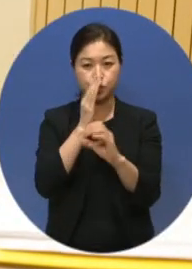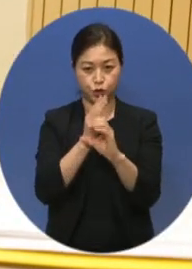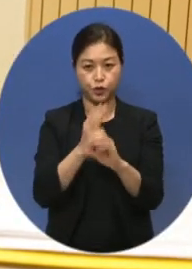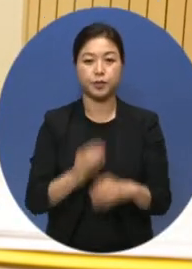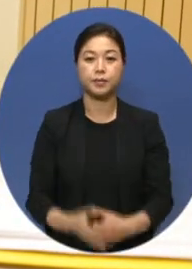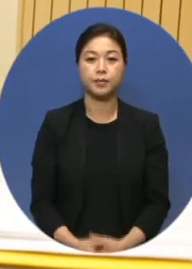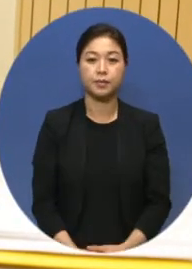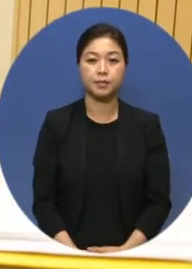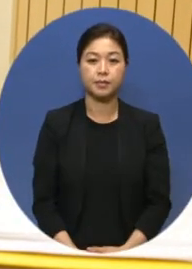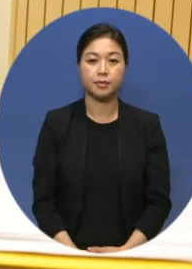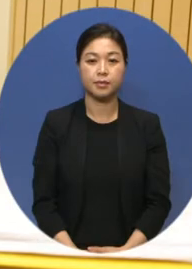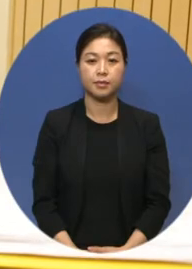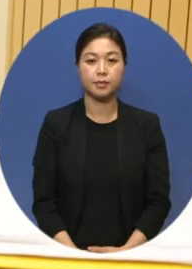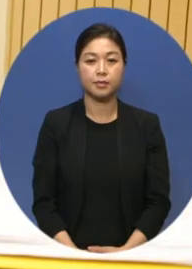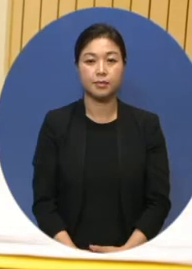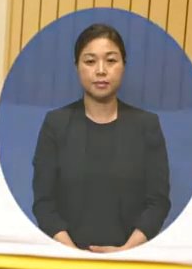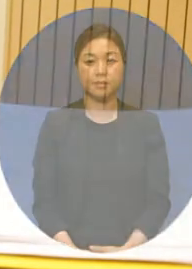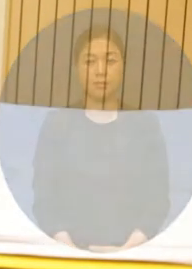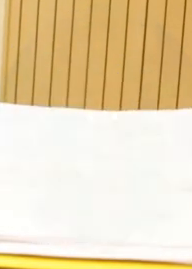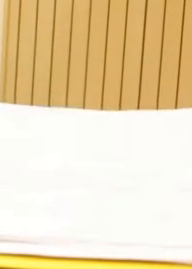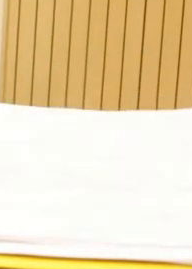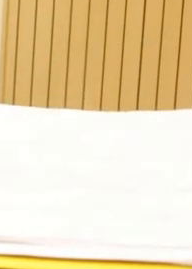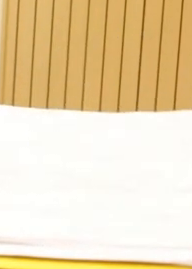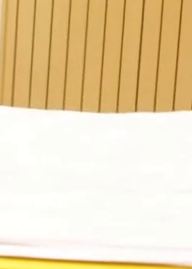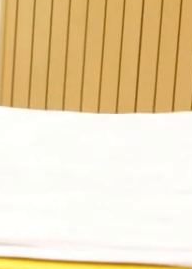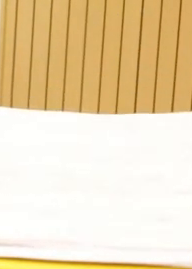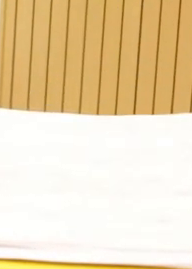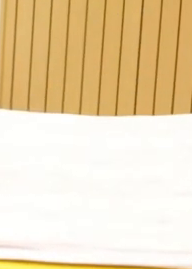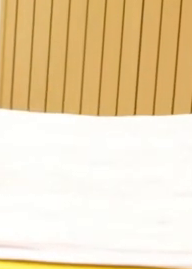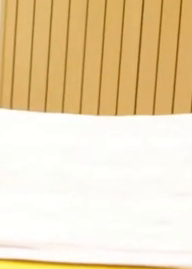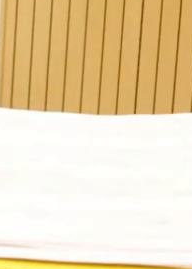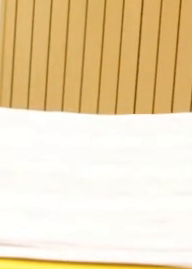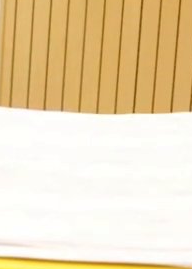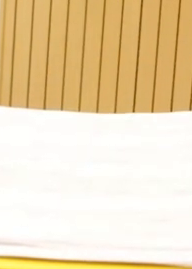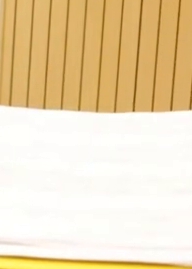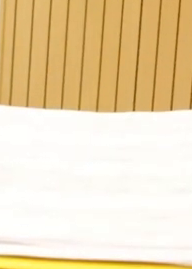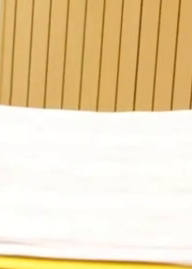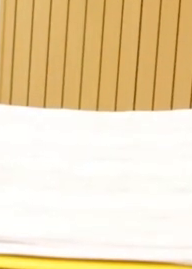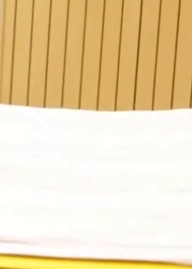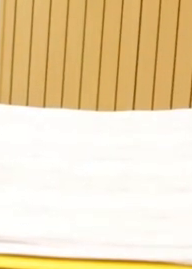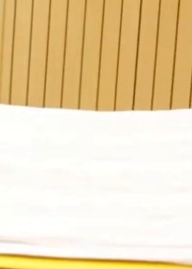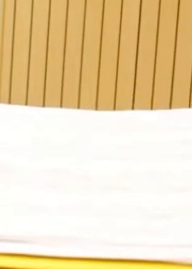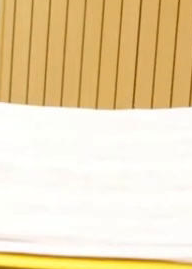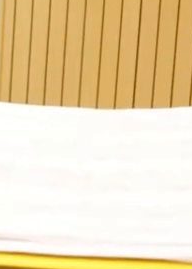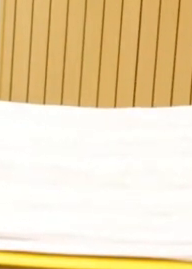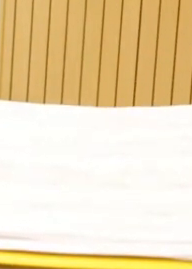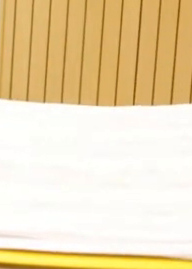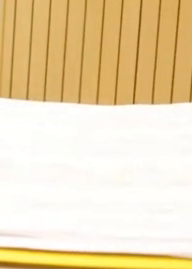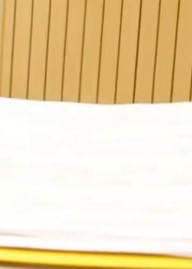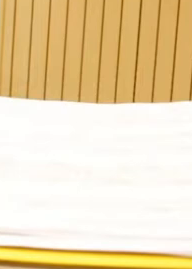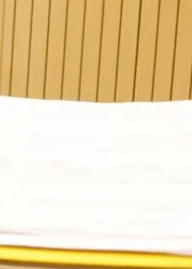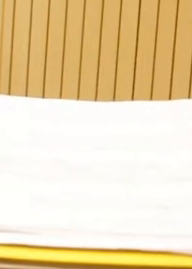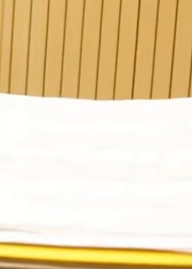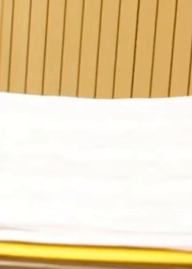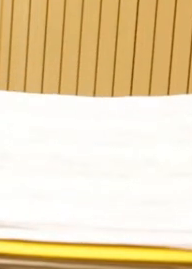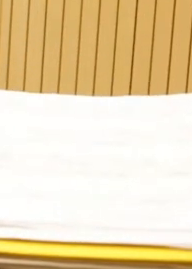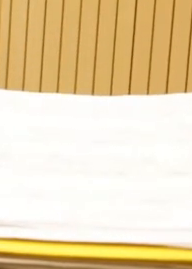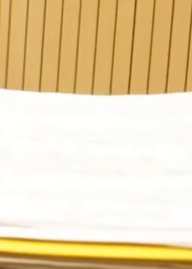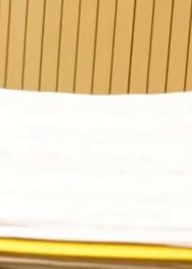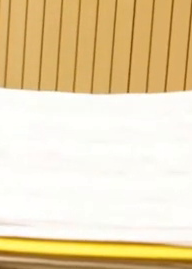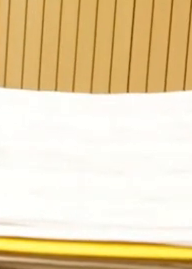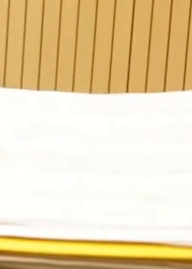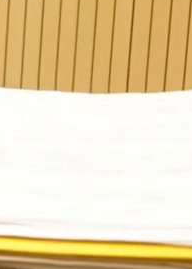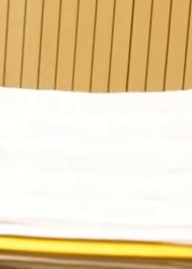음악은 집중력이다. 하다가 한 번도 누가 도는 한번 치다 보고 그러면 이